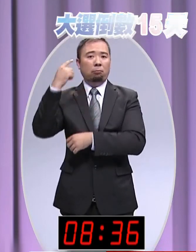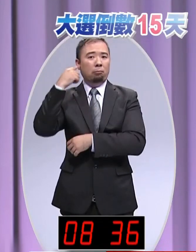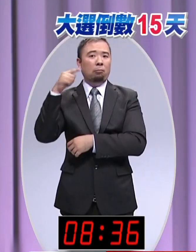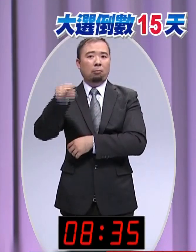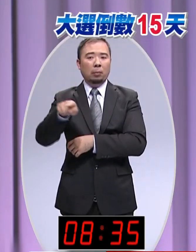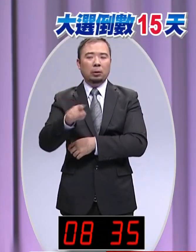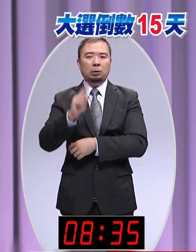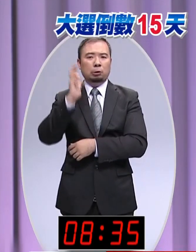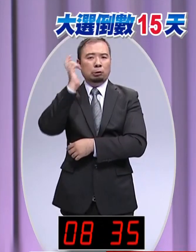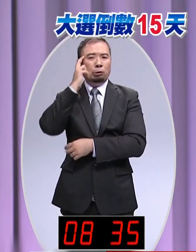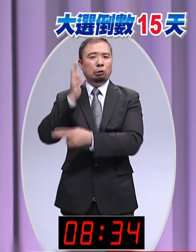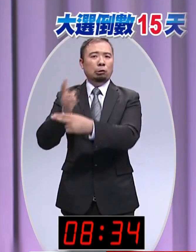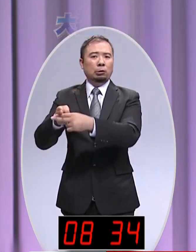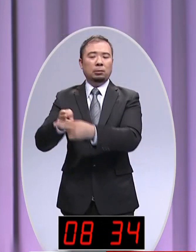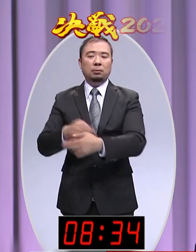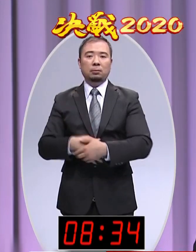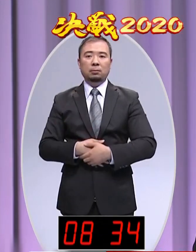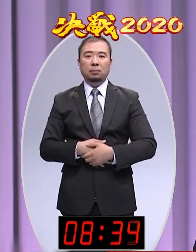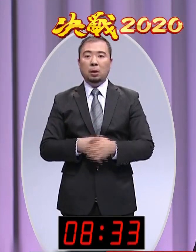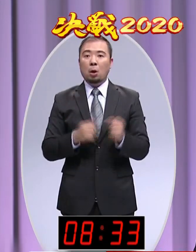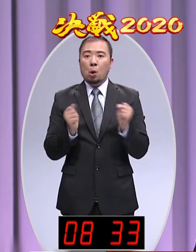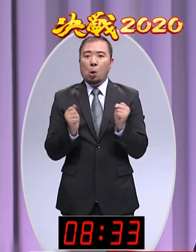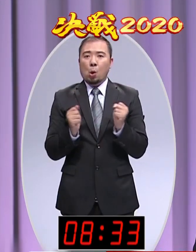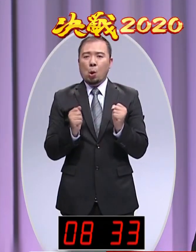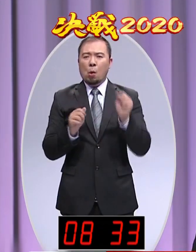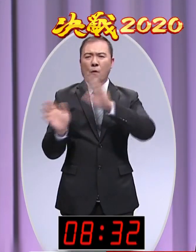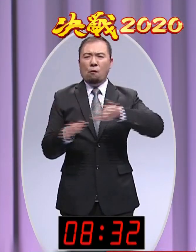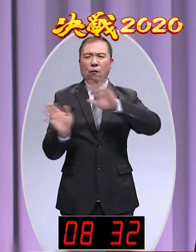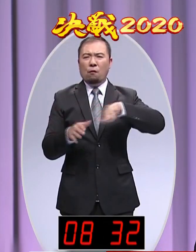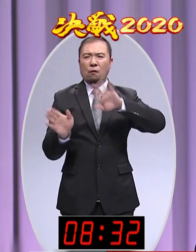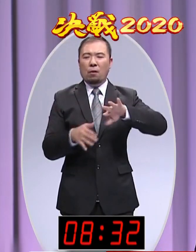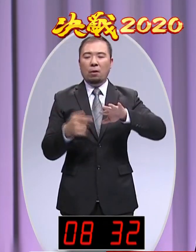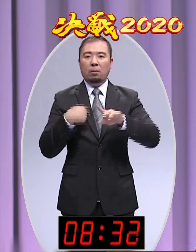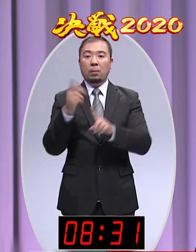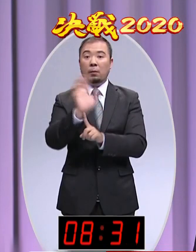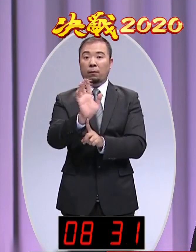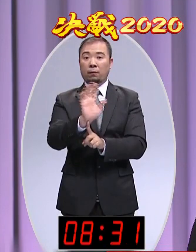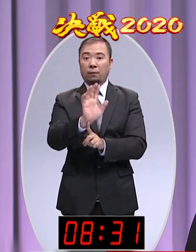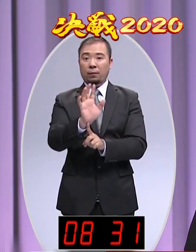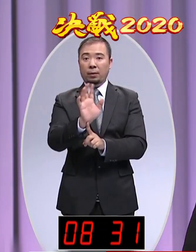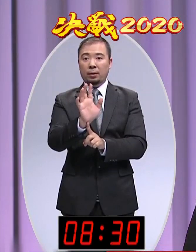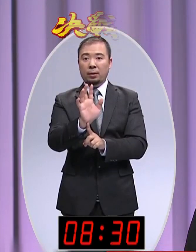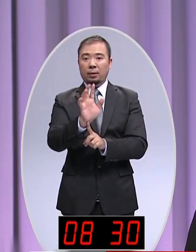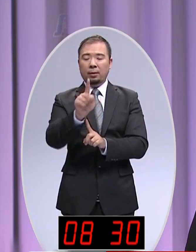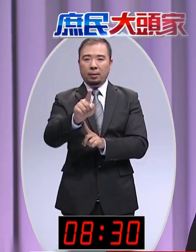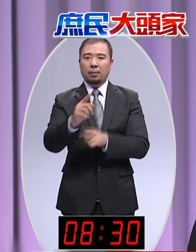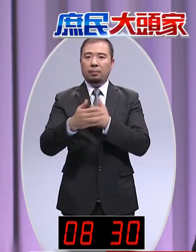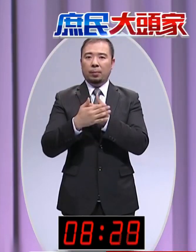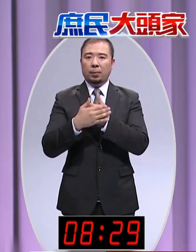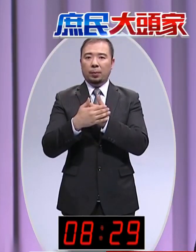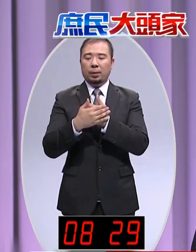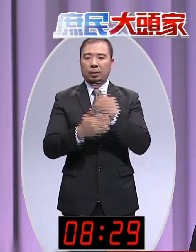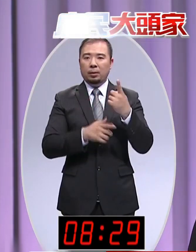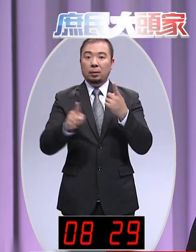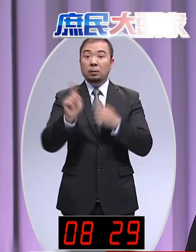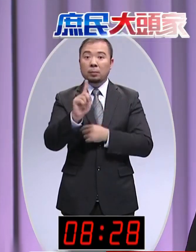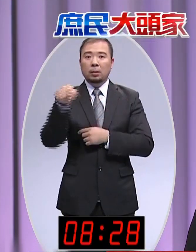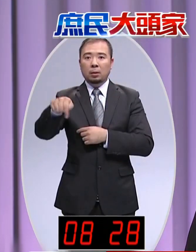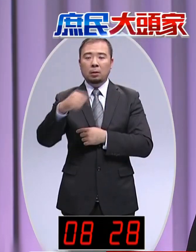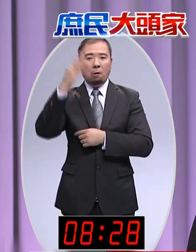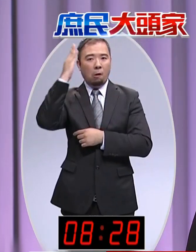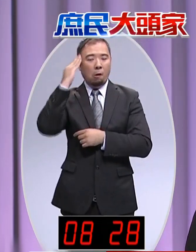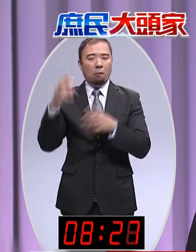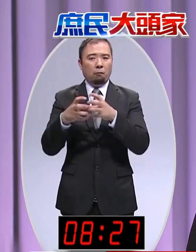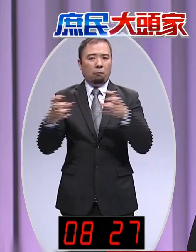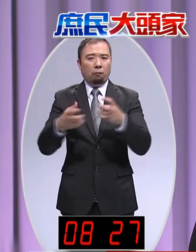些话。冬天风大，所以我们用风力发电，所以我们可以降载燃煤，所以我们减少这